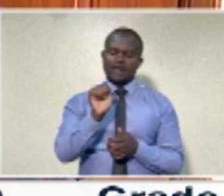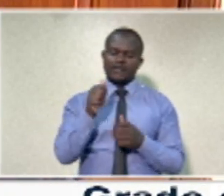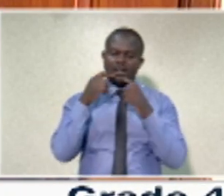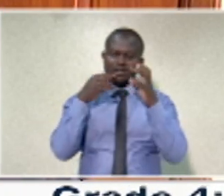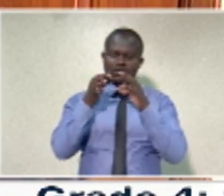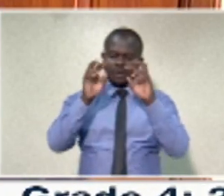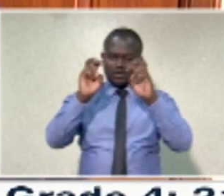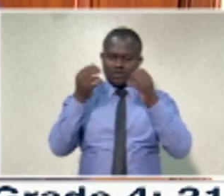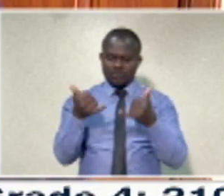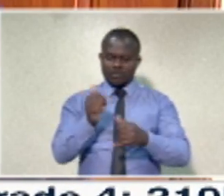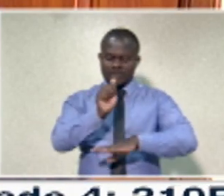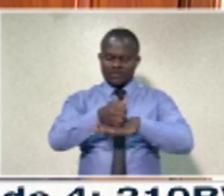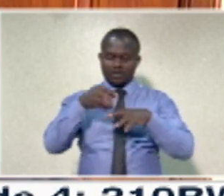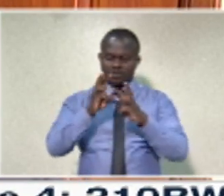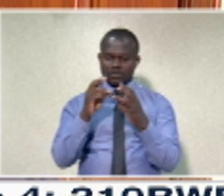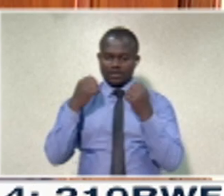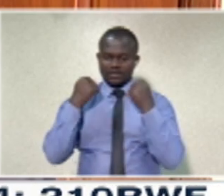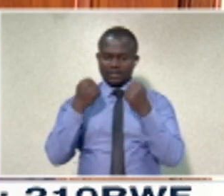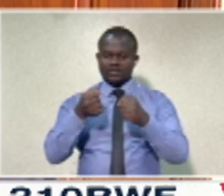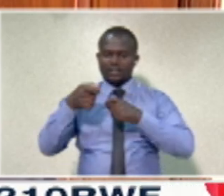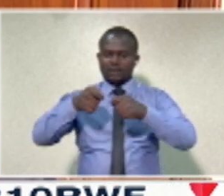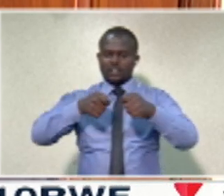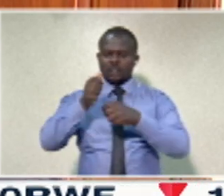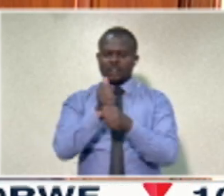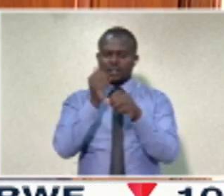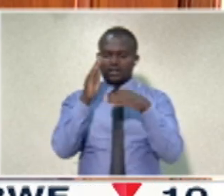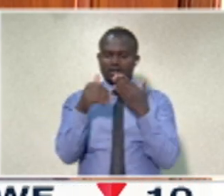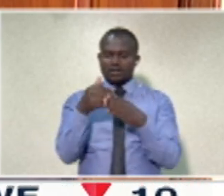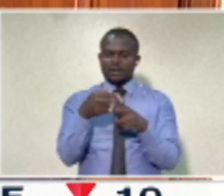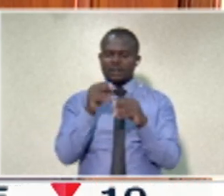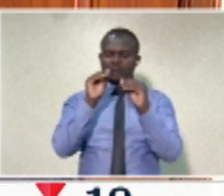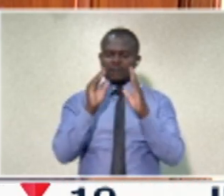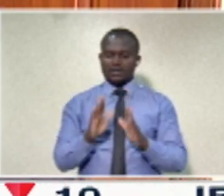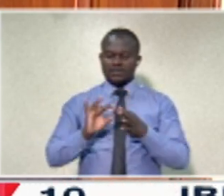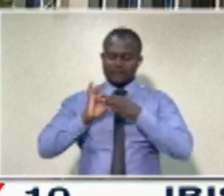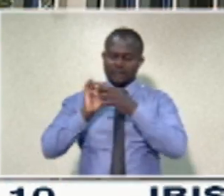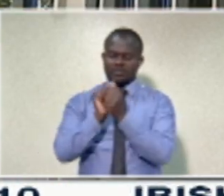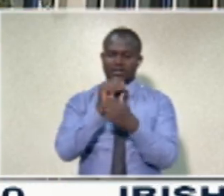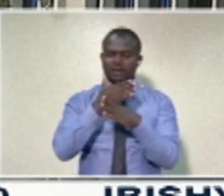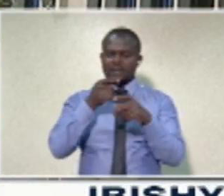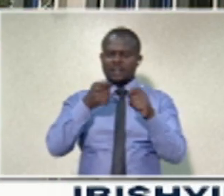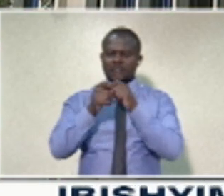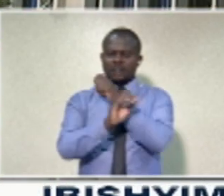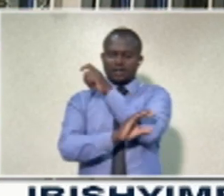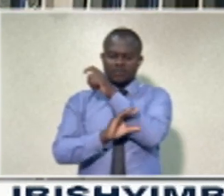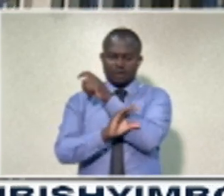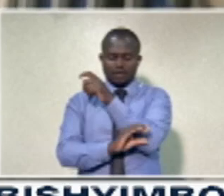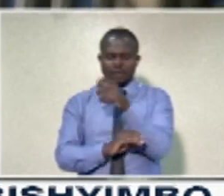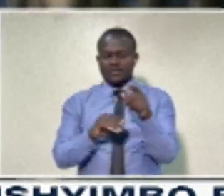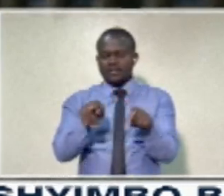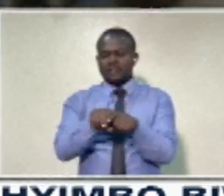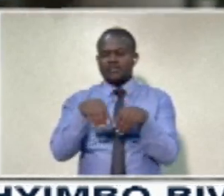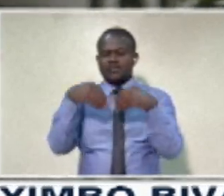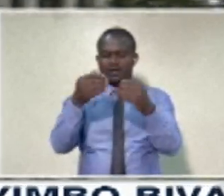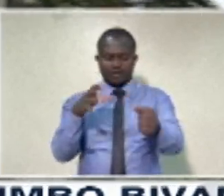asobanura ko kuri ubu hagiye gushyirwaho uburyo buhamye bw'imicungire y'abakozi bitwa abarimu babifatanyije na Minisiteri y'Ubutegetsi bw'Igihugu nk'uko